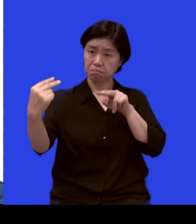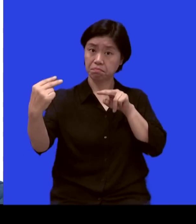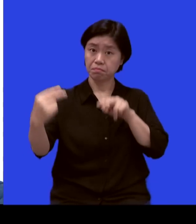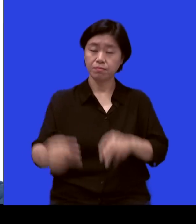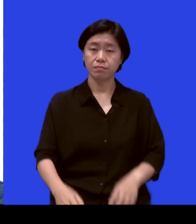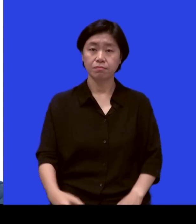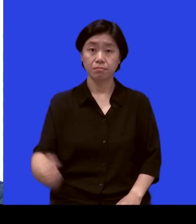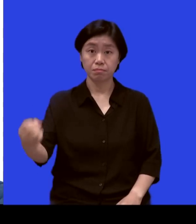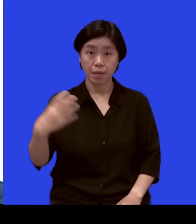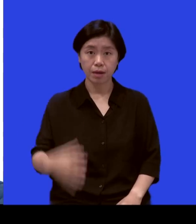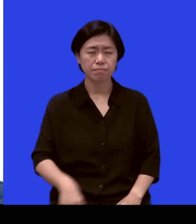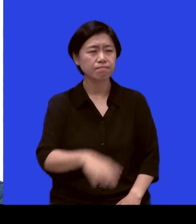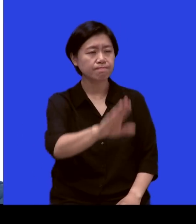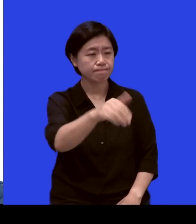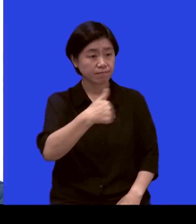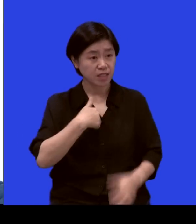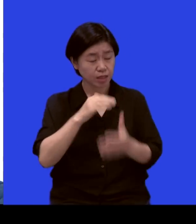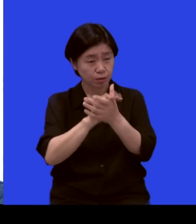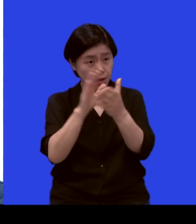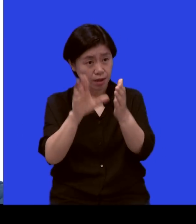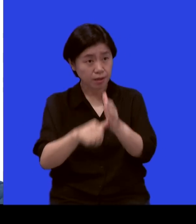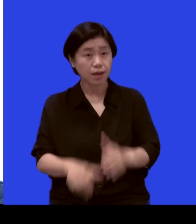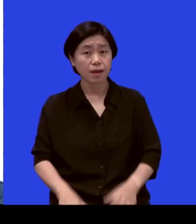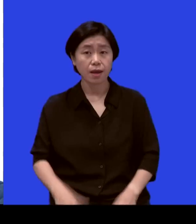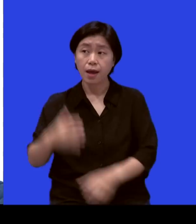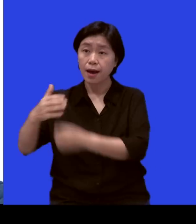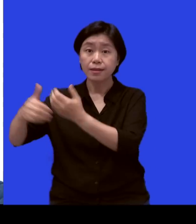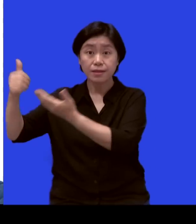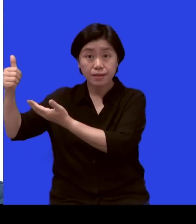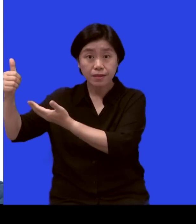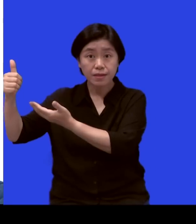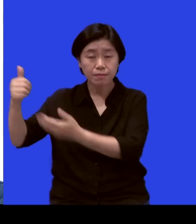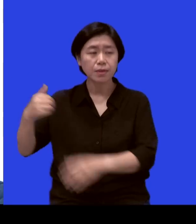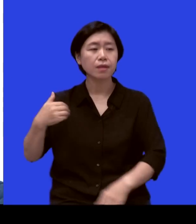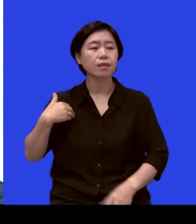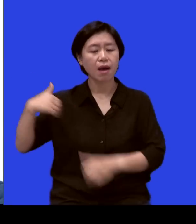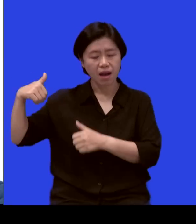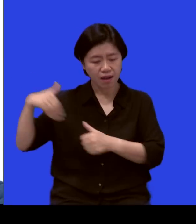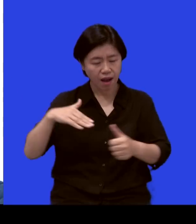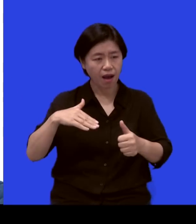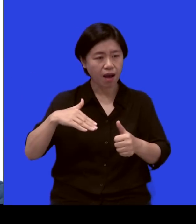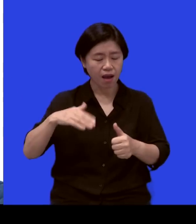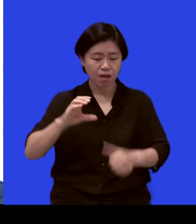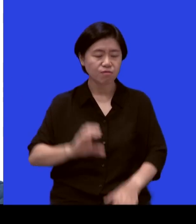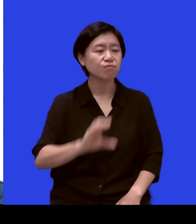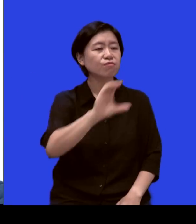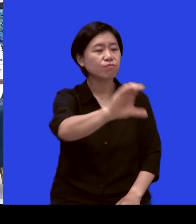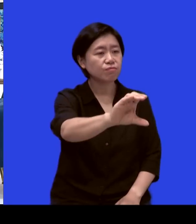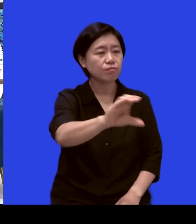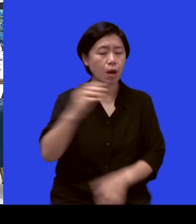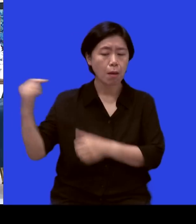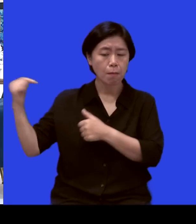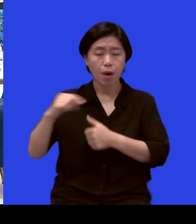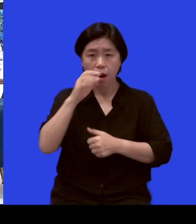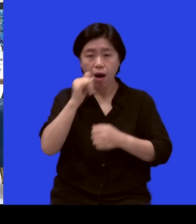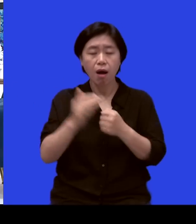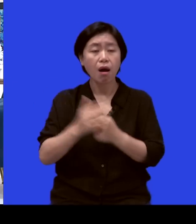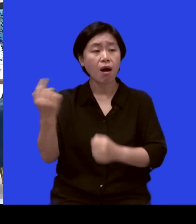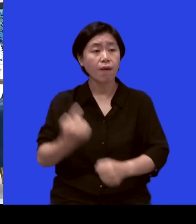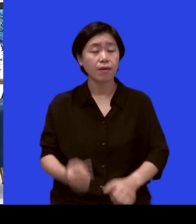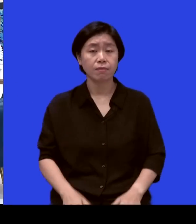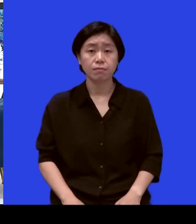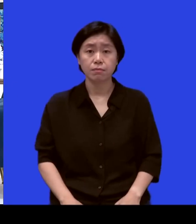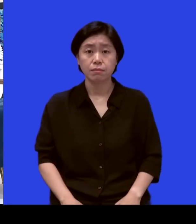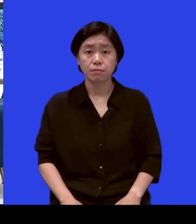쳐다보시더니 내가 기도하는데 주님께서 산마르교회 이주연 목사한테 이거 갖다 주라고 그래서 왔습니다. 그러면서 이걸 가지고 오신